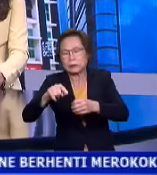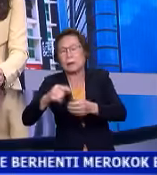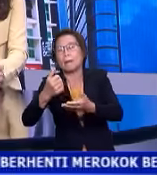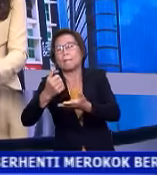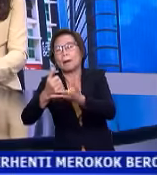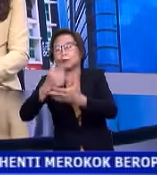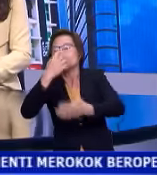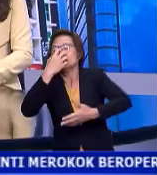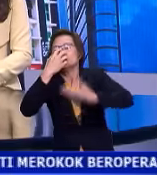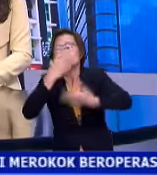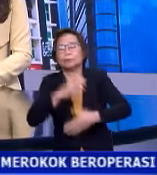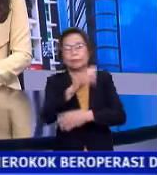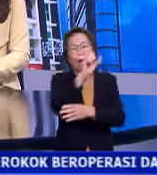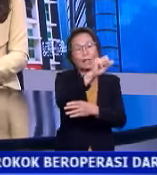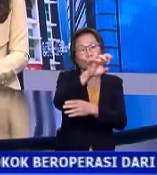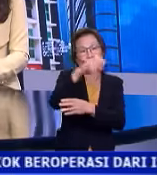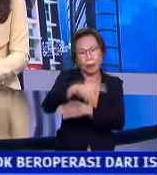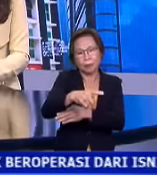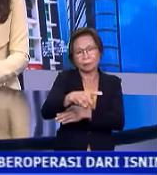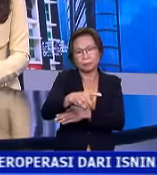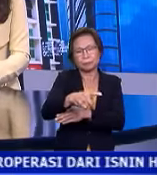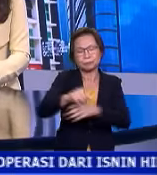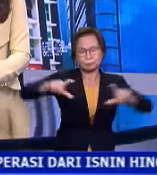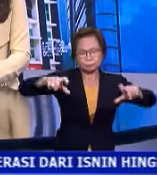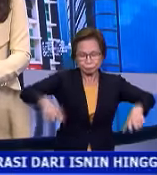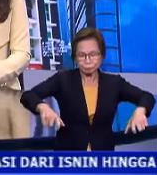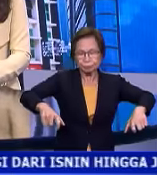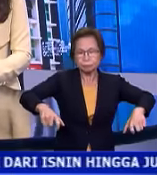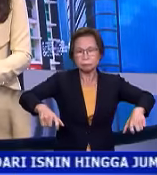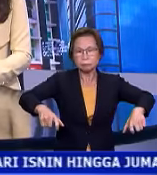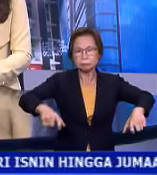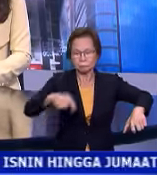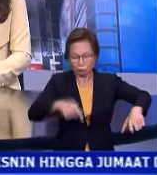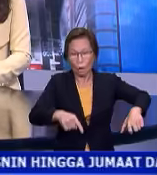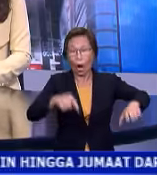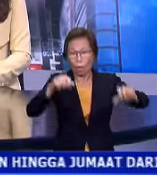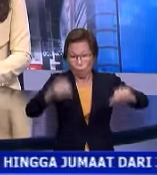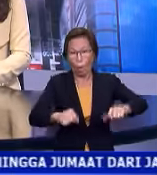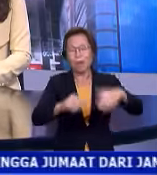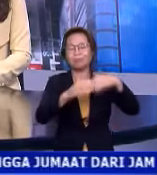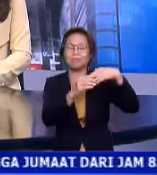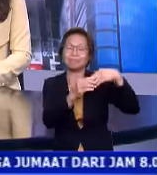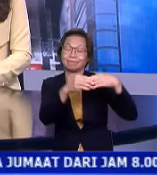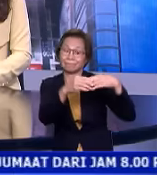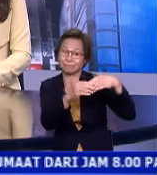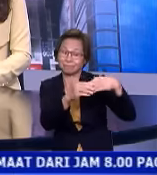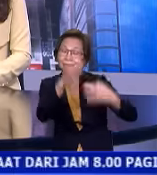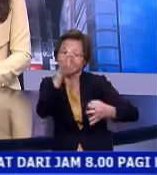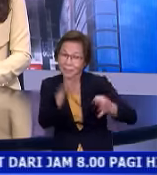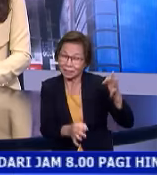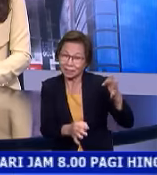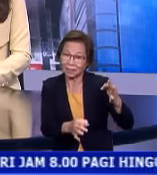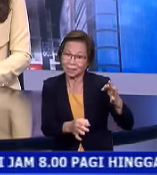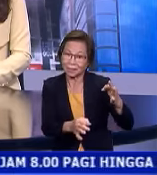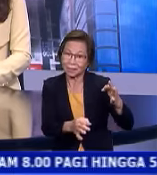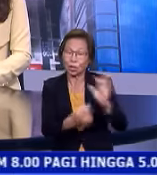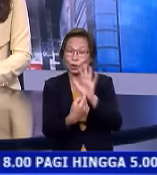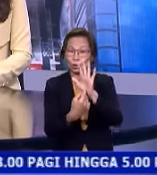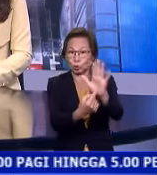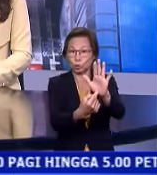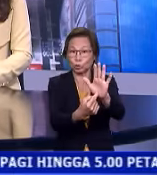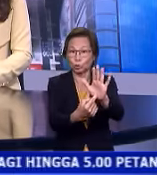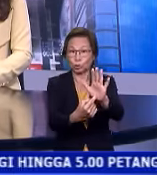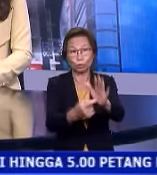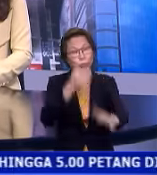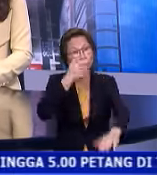Prosedur operasi standard SOP Perintah Kawalan Pergerakan PKP hanya boleh dilonggarkan jika situasi sama menunjukkan